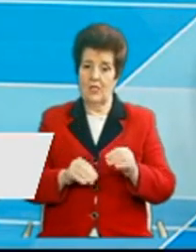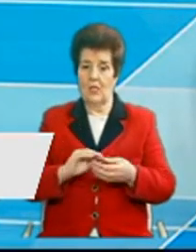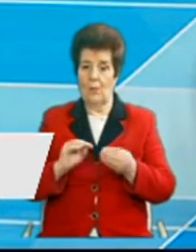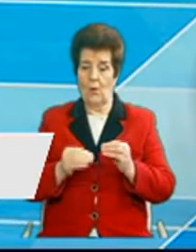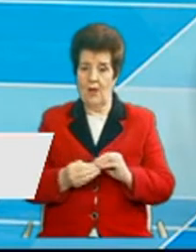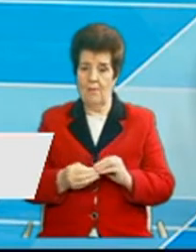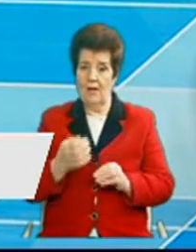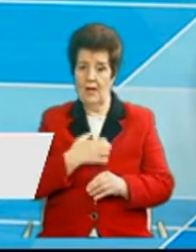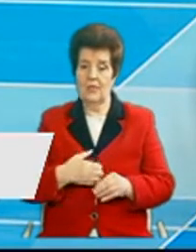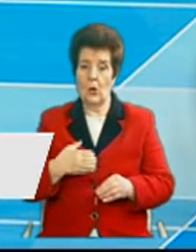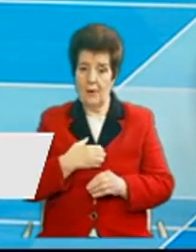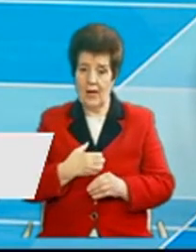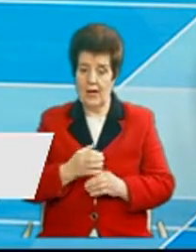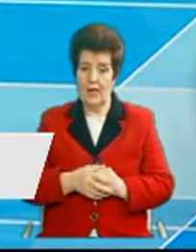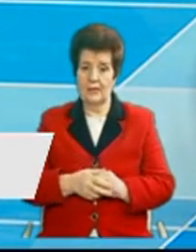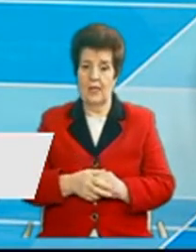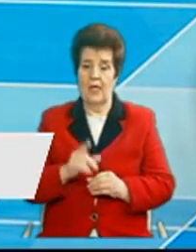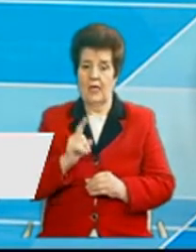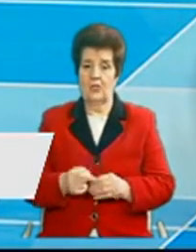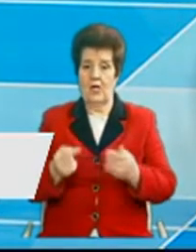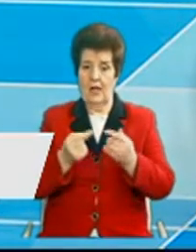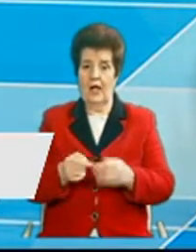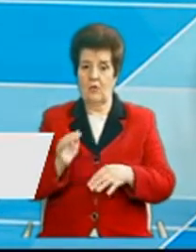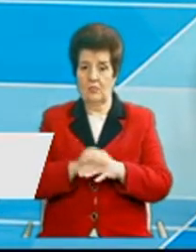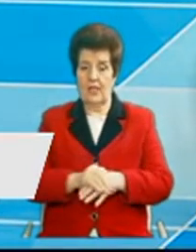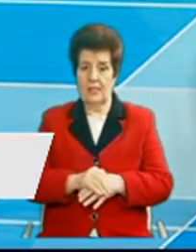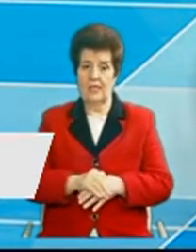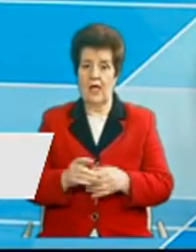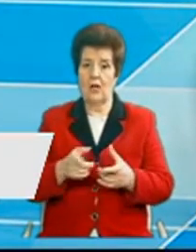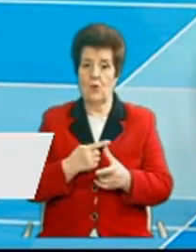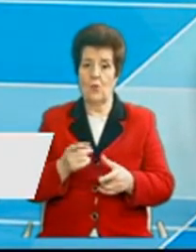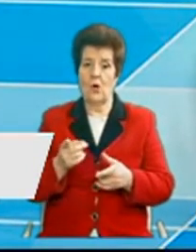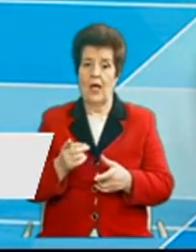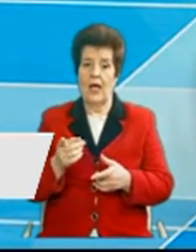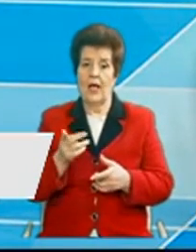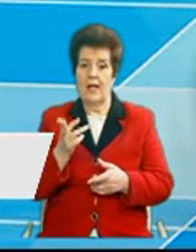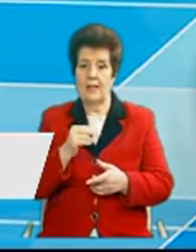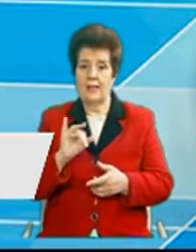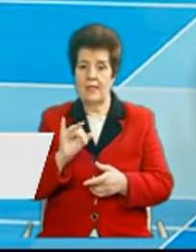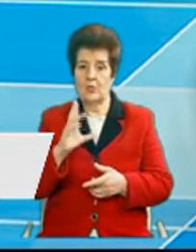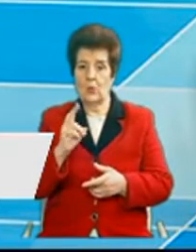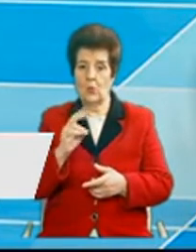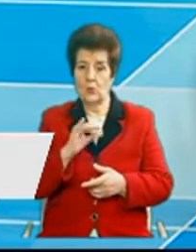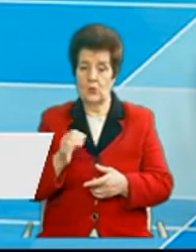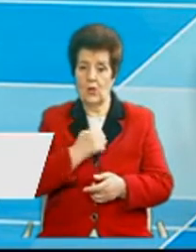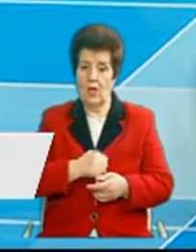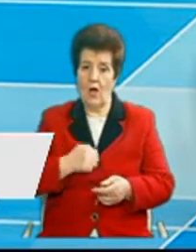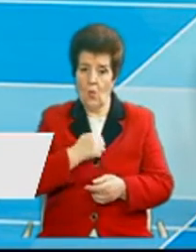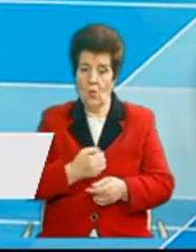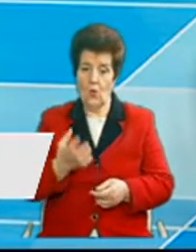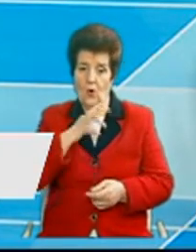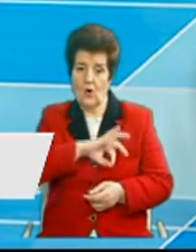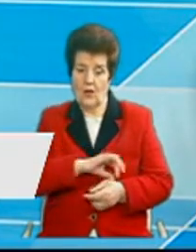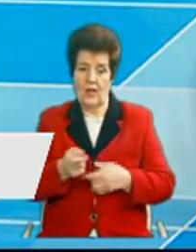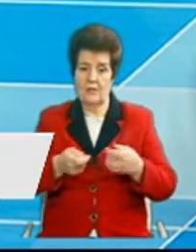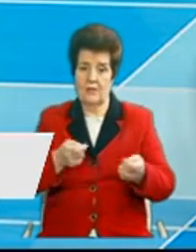pe care le-a considerat importante și pe care le-a constatat până acum în campanie, și anume discursul la ură, utilizarea resurselor